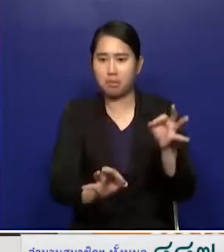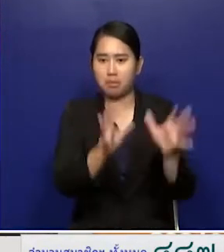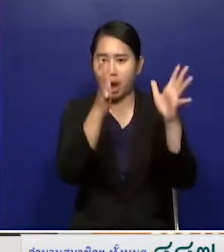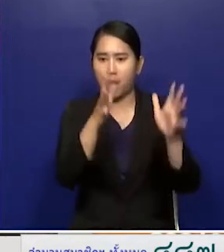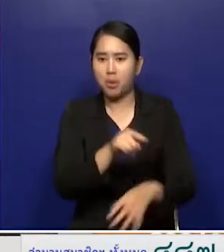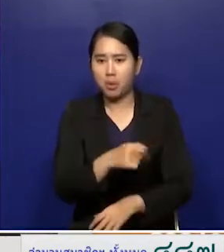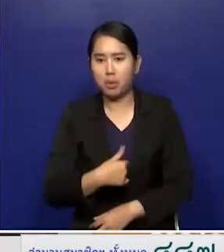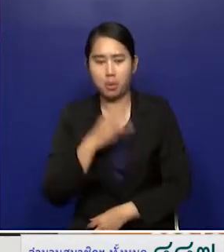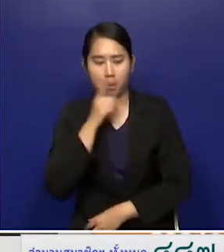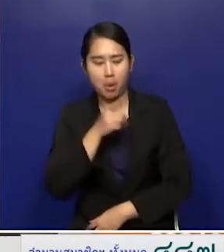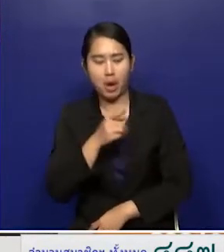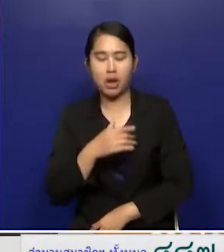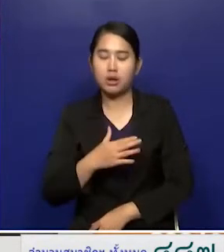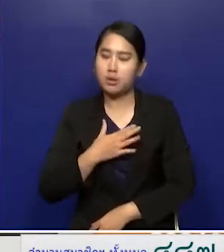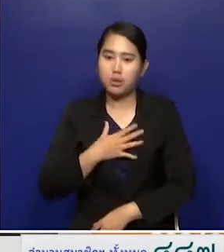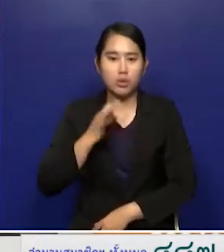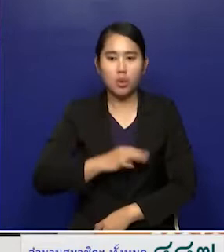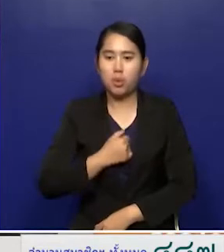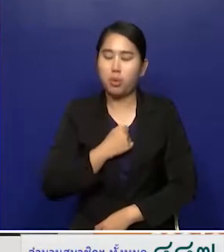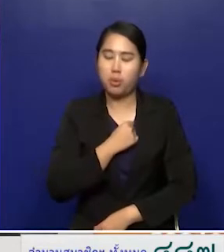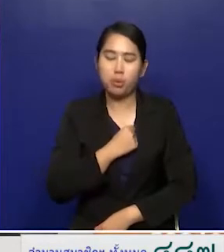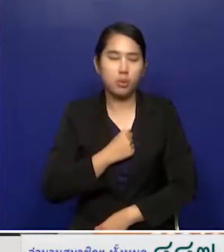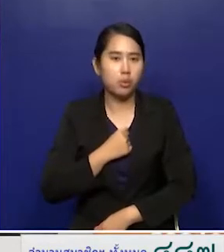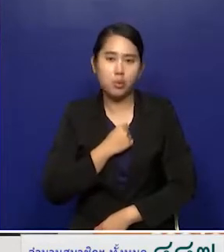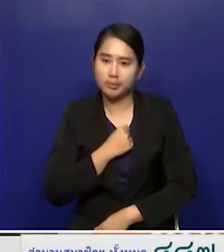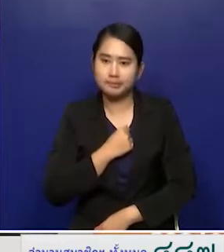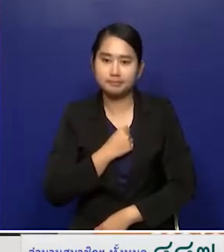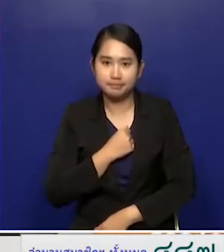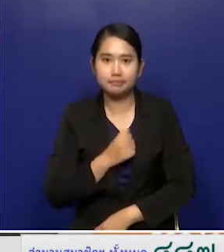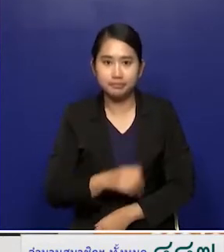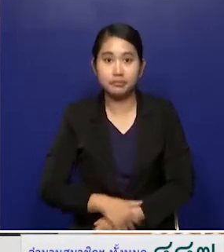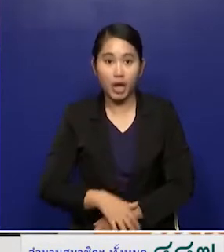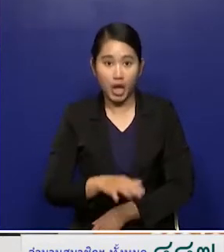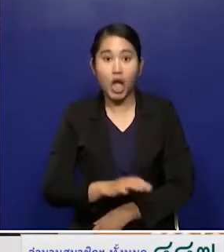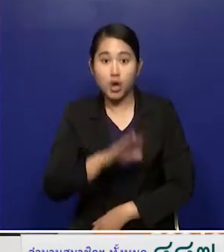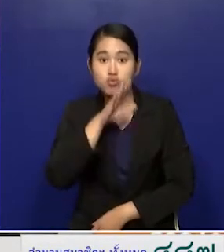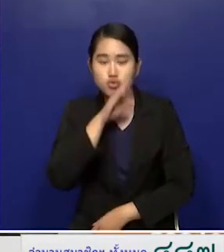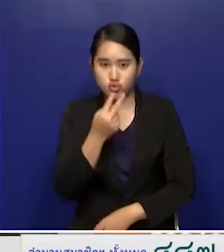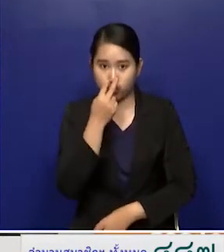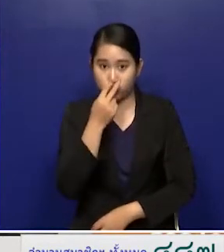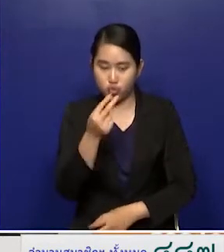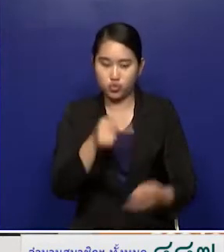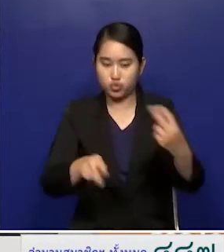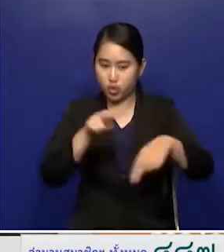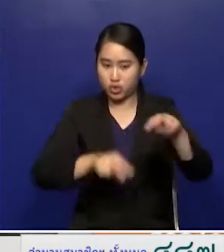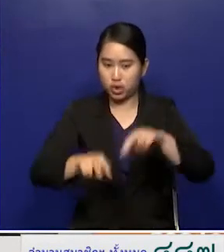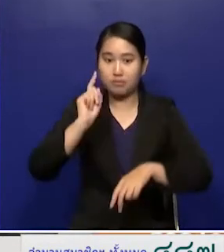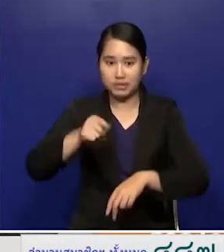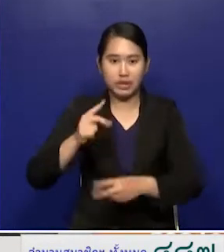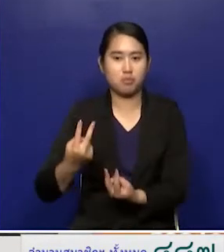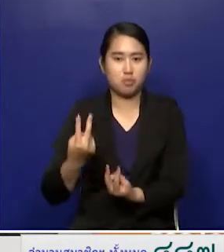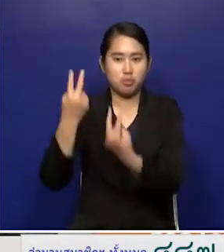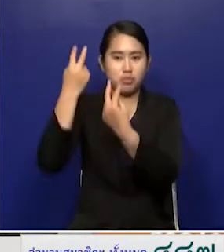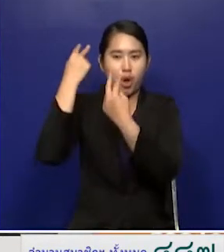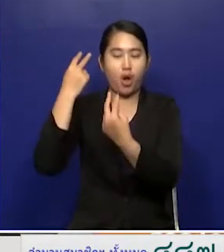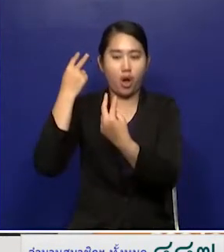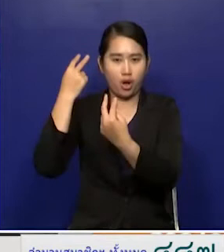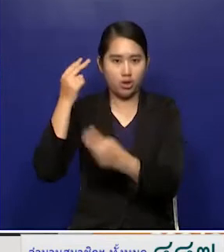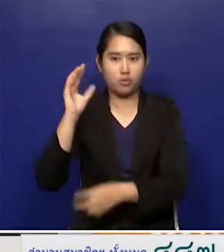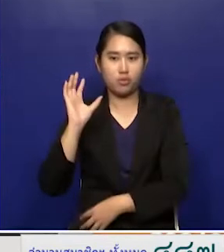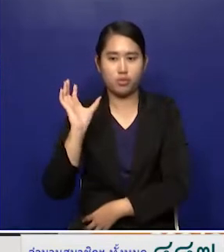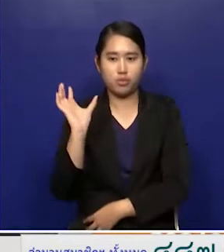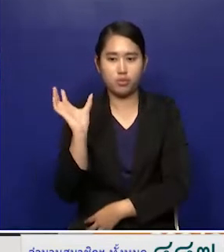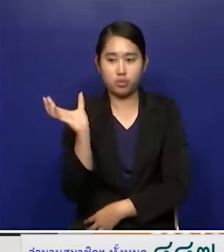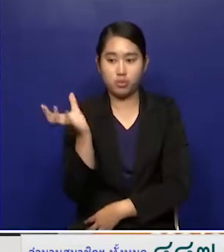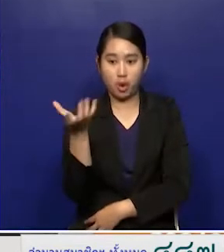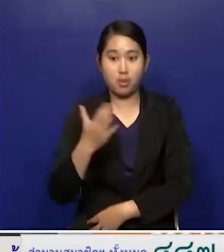นี่คอสิ่งที่ผมปวดใจมากทสุดแต่ถาเราย้อนกบไปดูจๆโลกหมนเวียนไปครงหน้าไม่ใชม